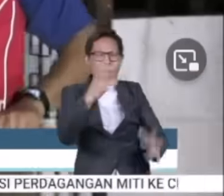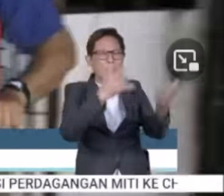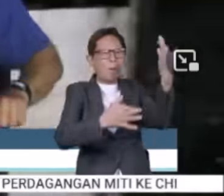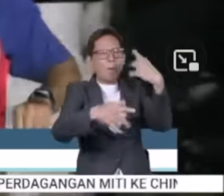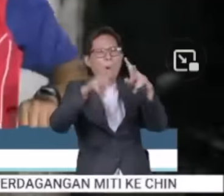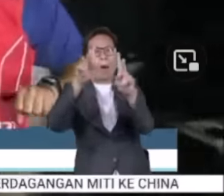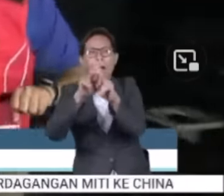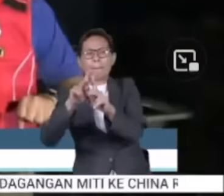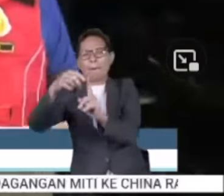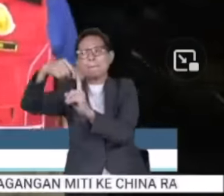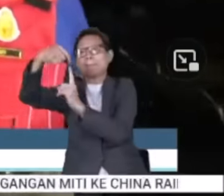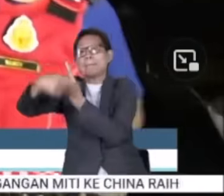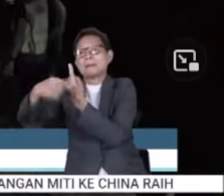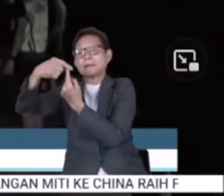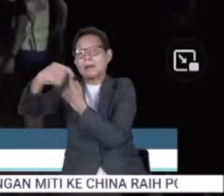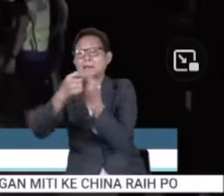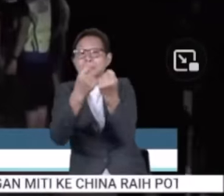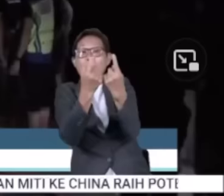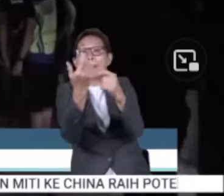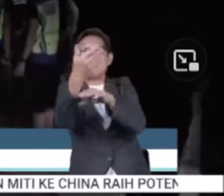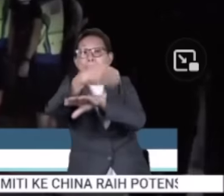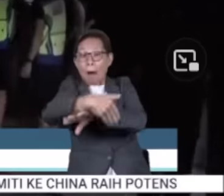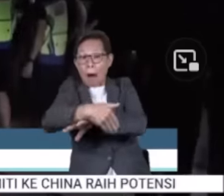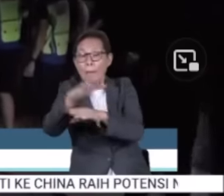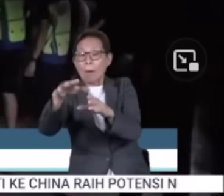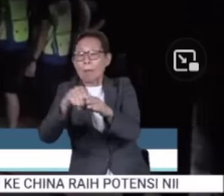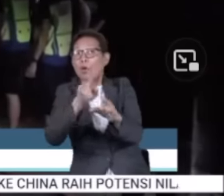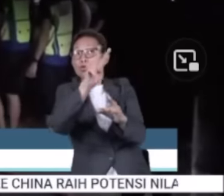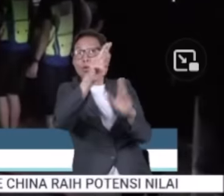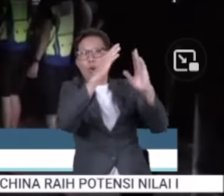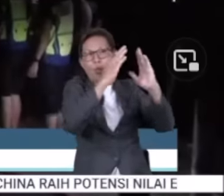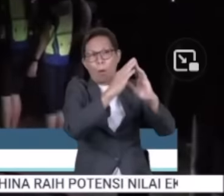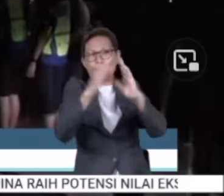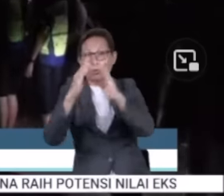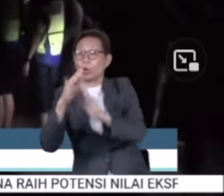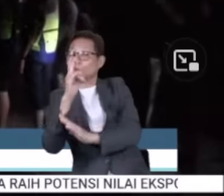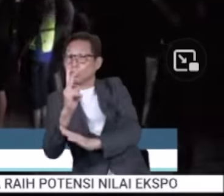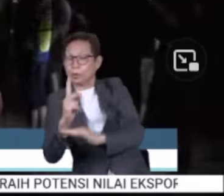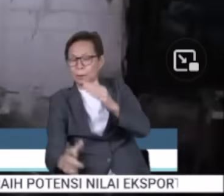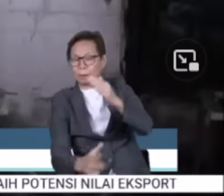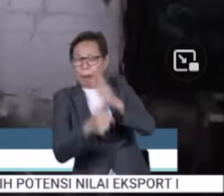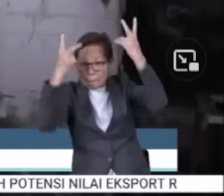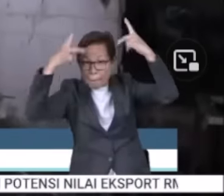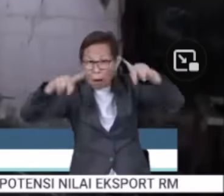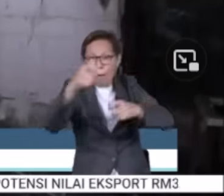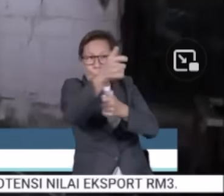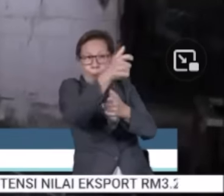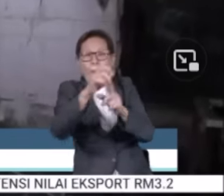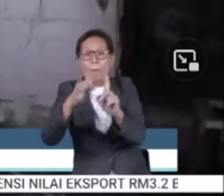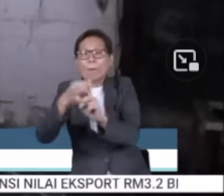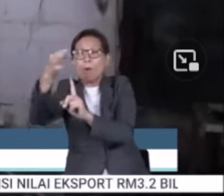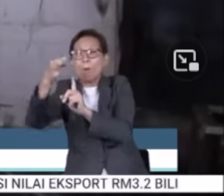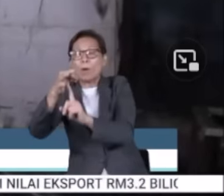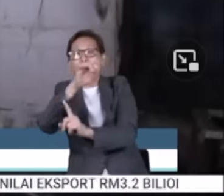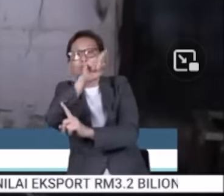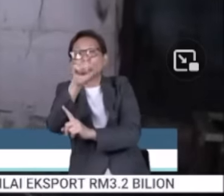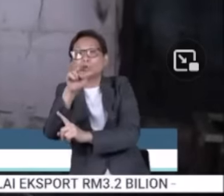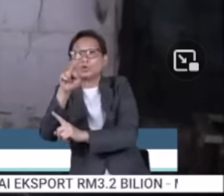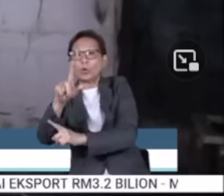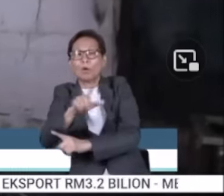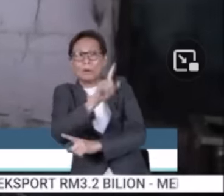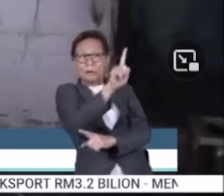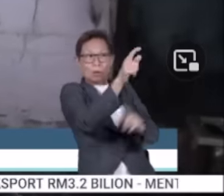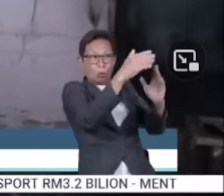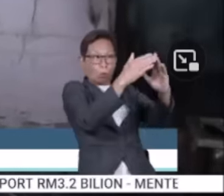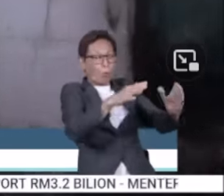Kebakaran di Kampung Pisang sekitar 11 malam tadi membabitkan 2 rumah. Menurut Timbalan Pengarah Bomba Pulau Pinang, Zulfahmi Sutaj, salah